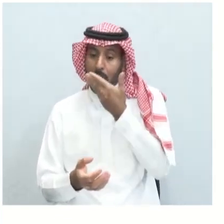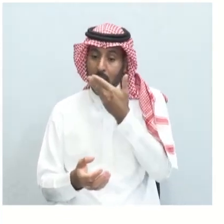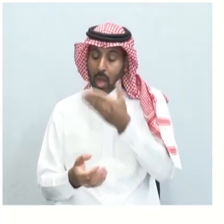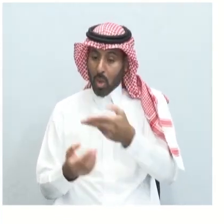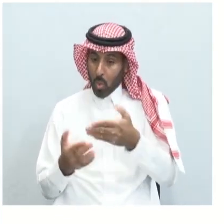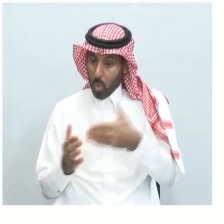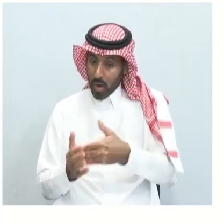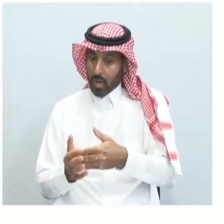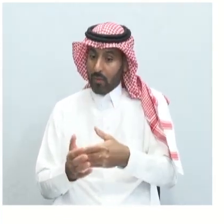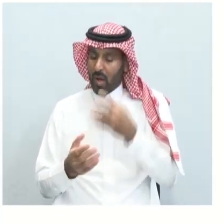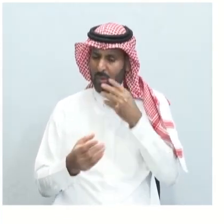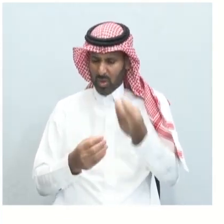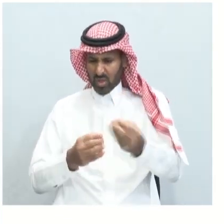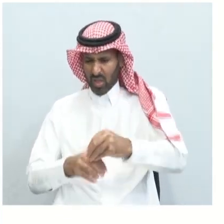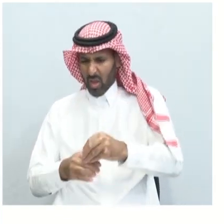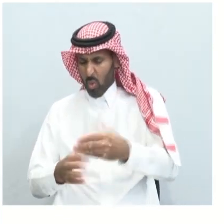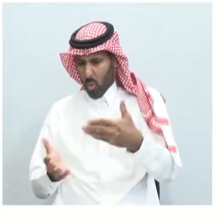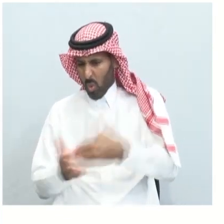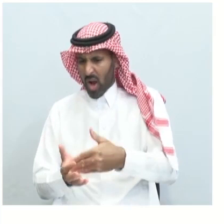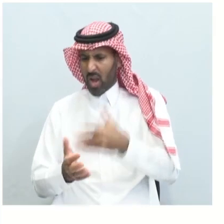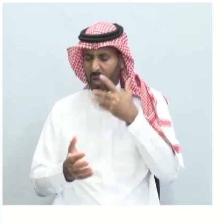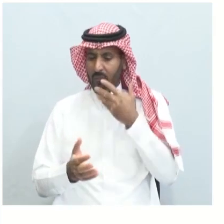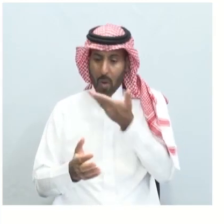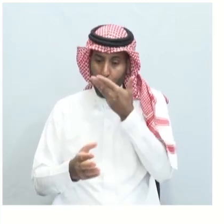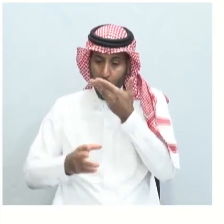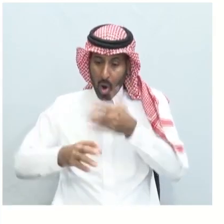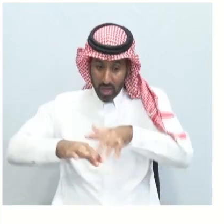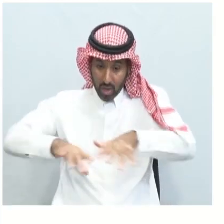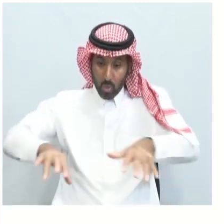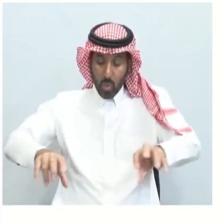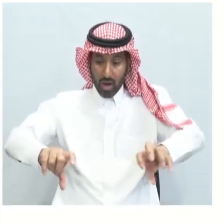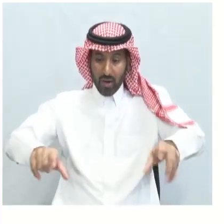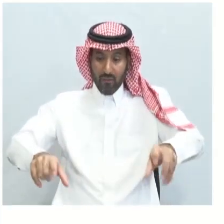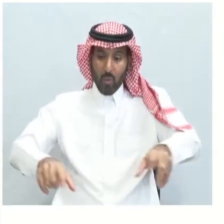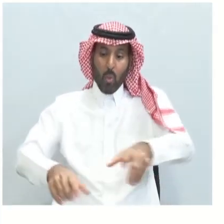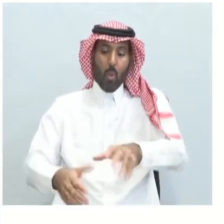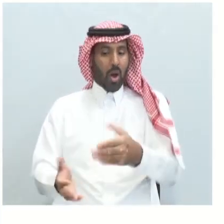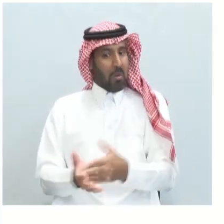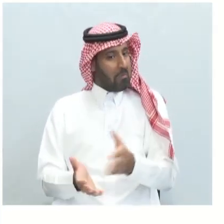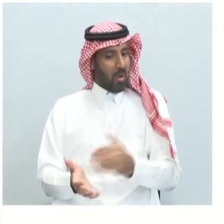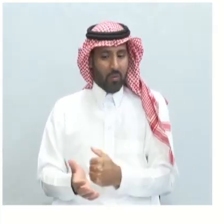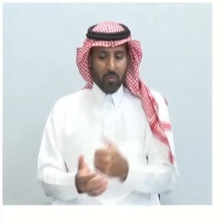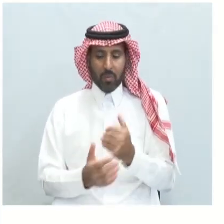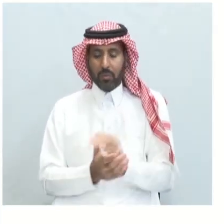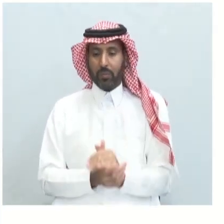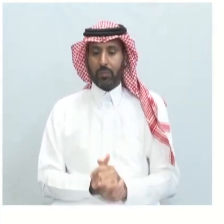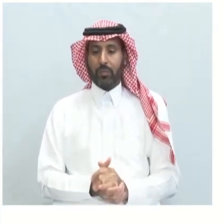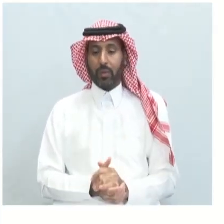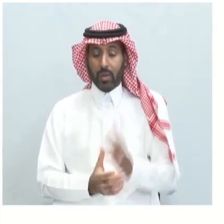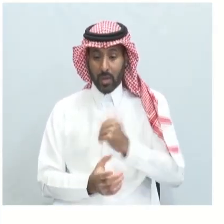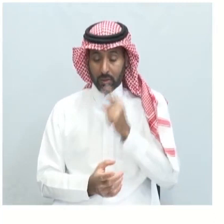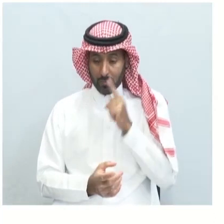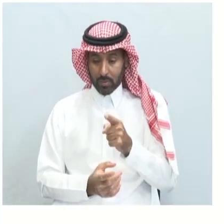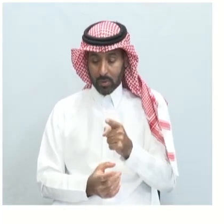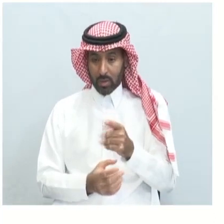يؤدي ذلك الى تلويث المياه او تعطيل توزيعها لذا من الضروري في المدن الذكيه تنفيذ تدابير قويه